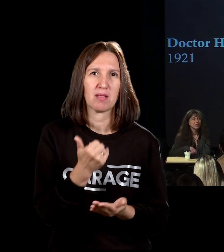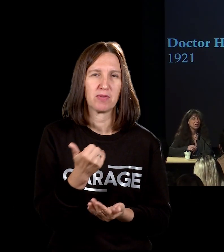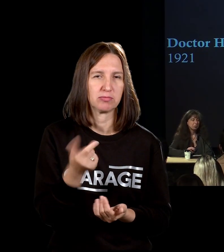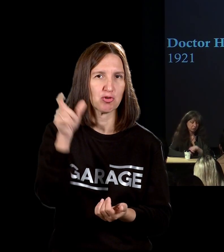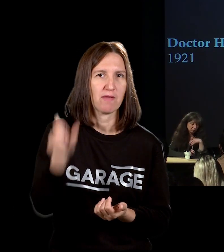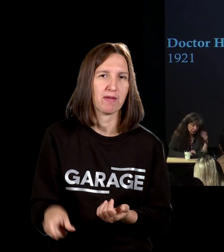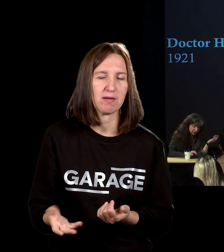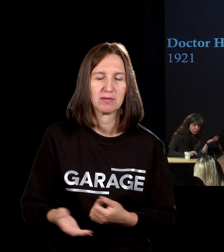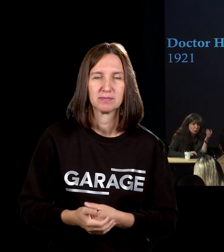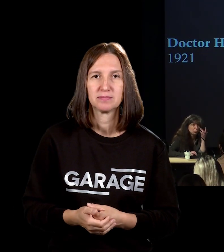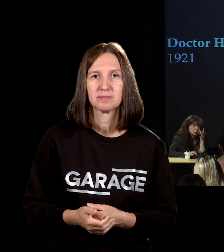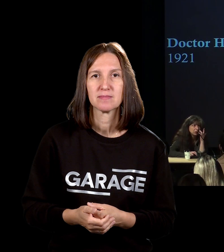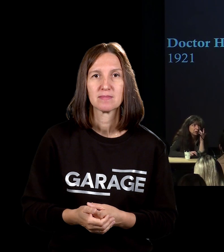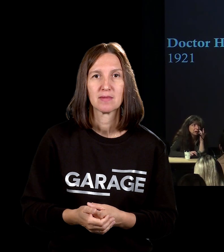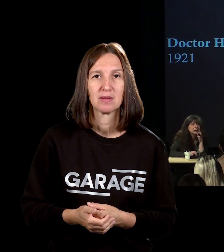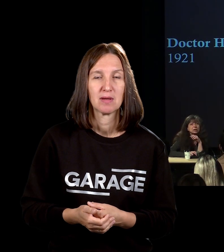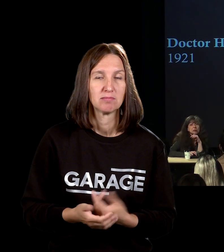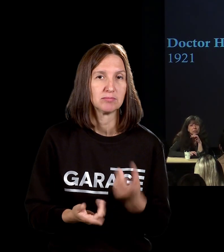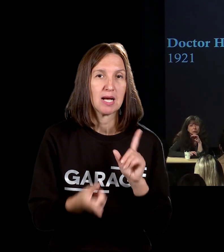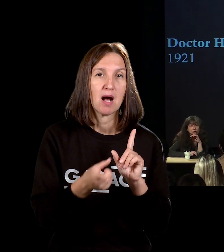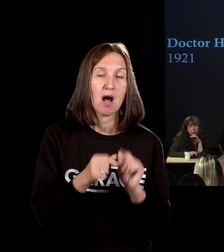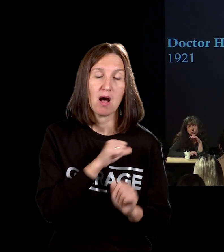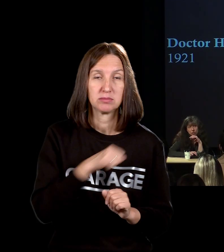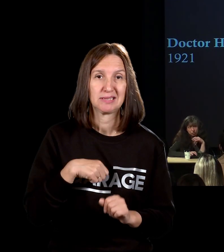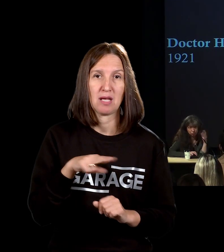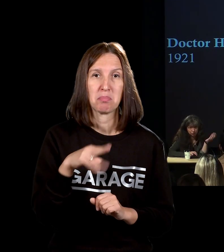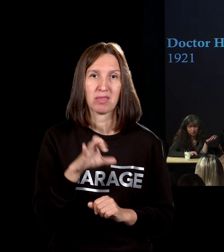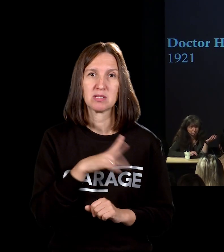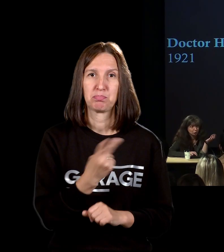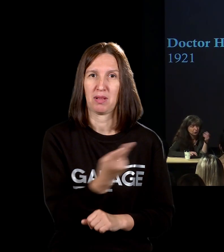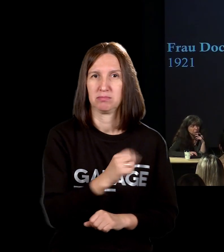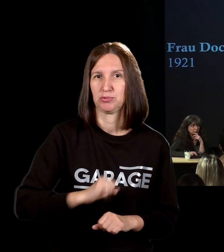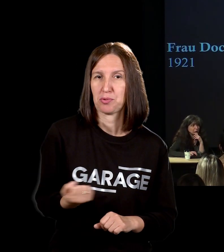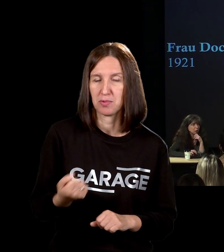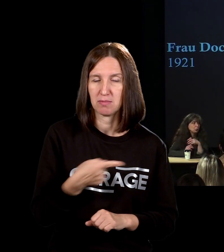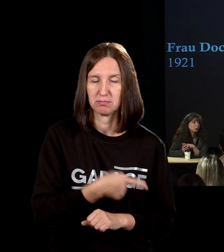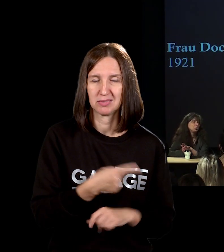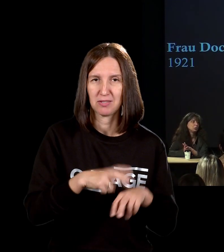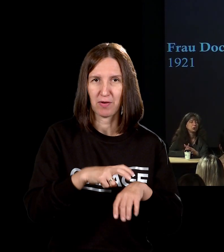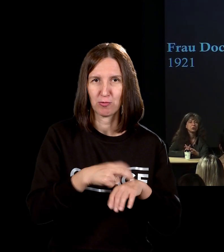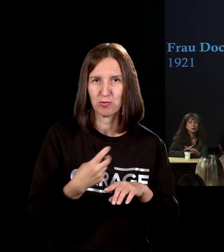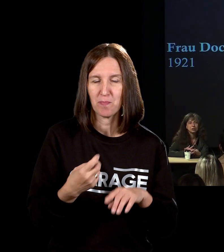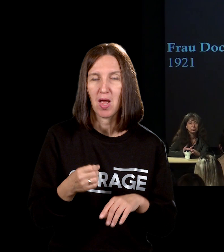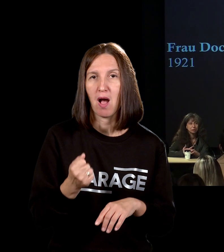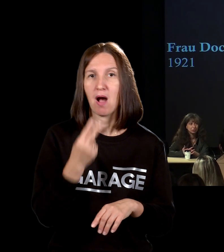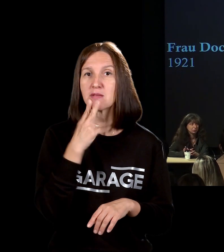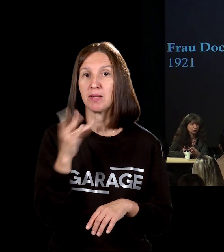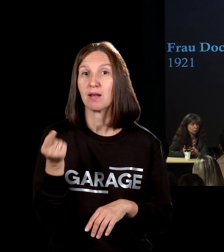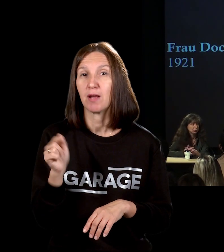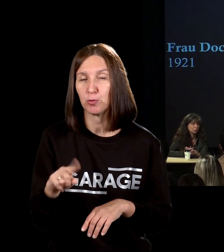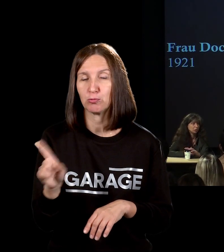человека, с которым Дикс оставался друзьями всю жизнь, несмотря на то, что жена